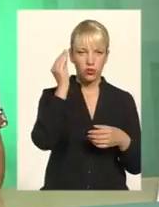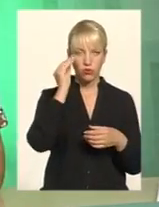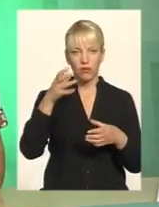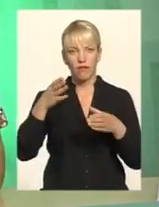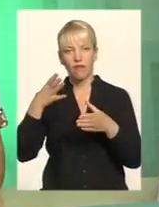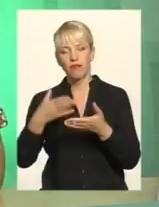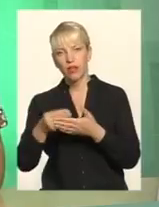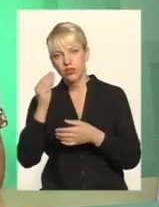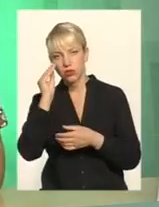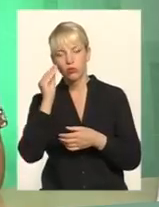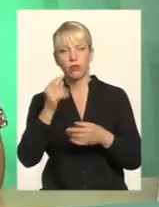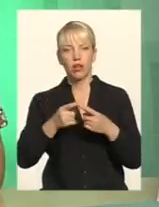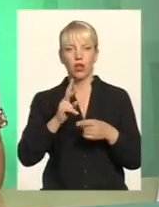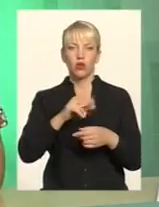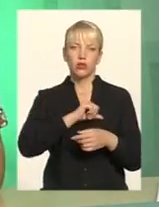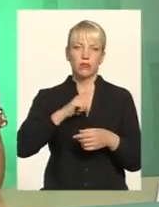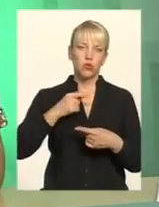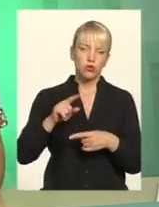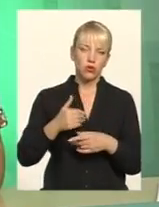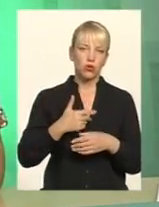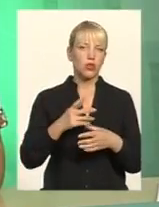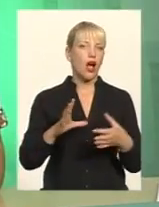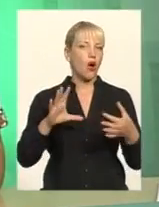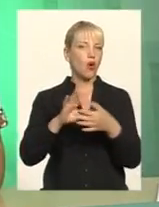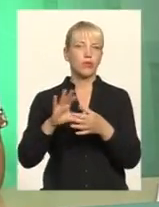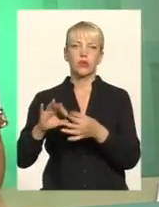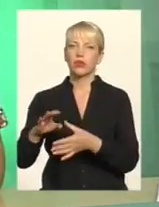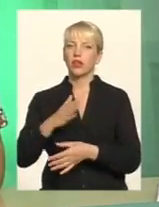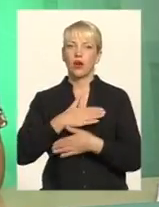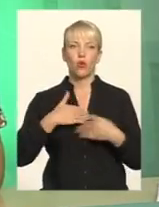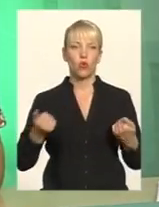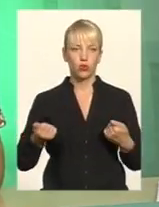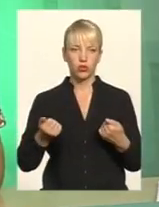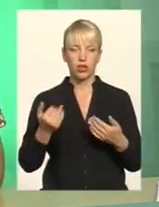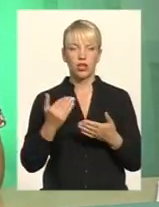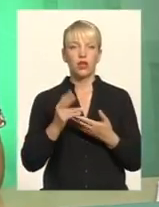хоче бути самостійно, то хоче це. Є ті, хто хочуть змінити